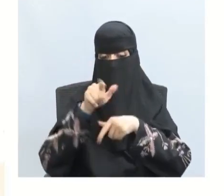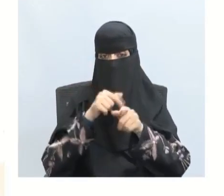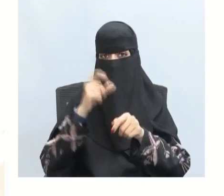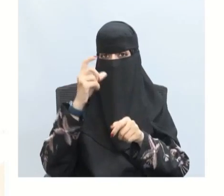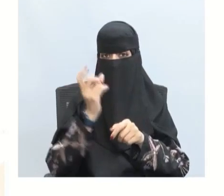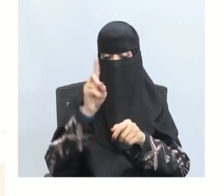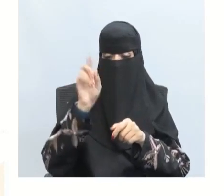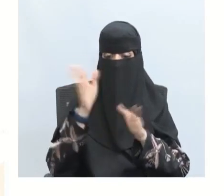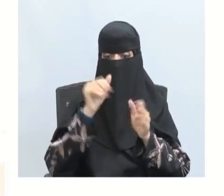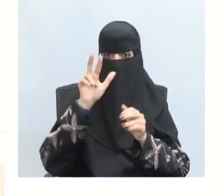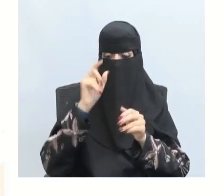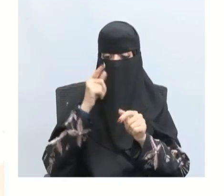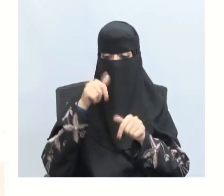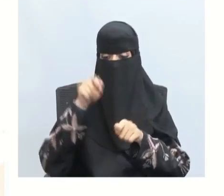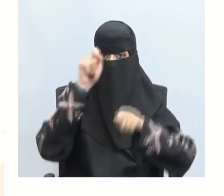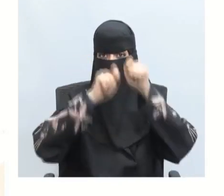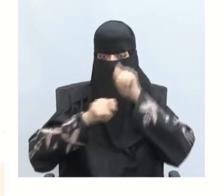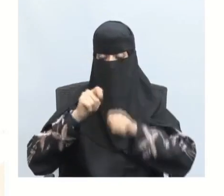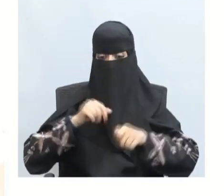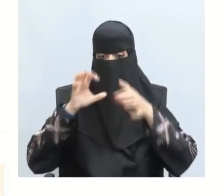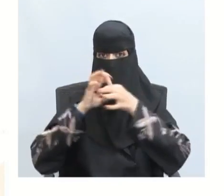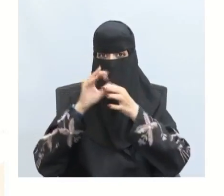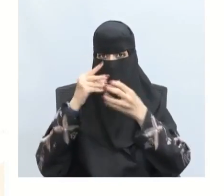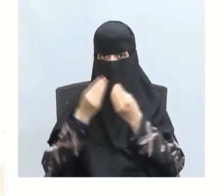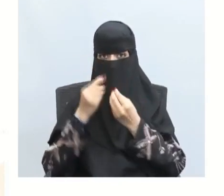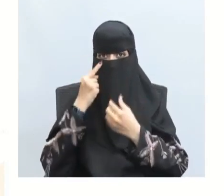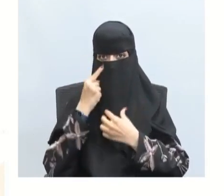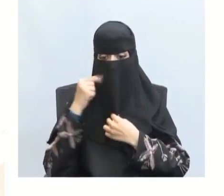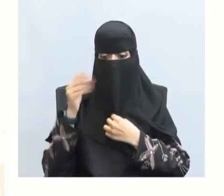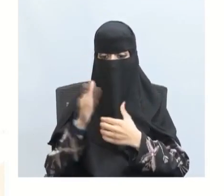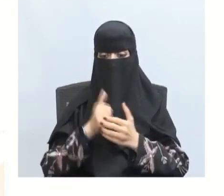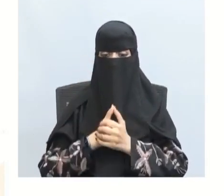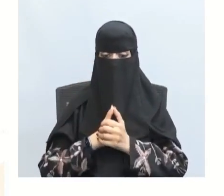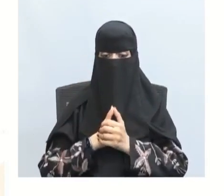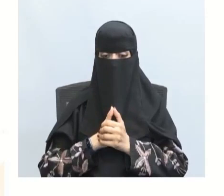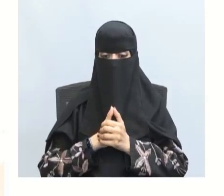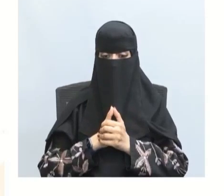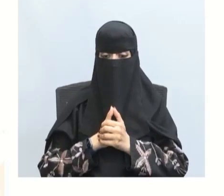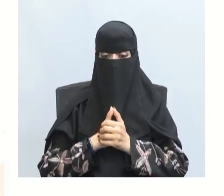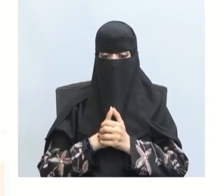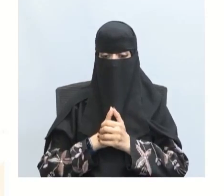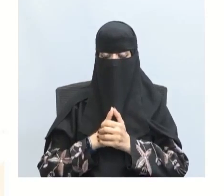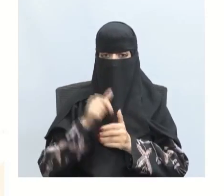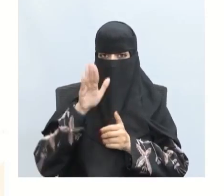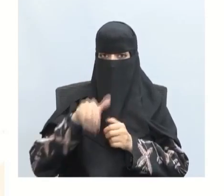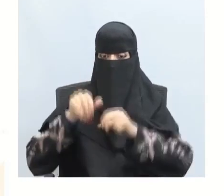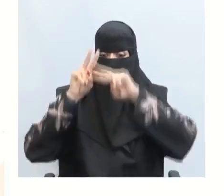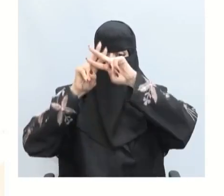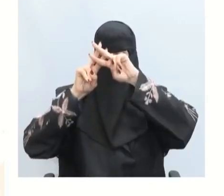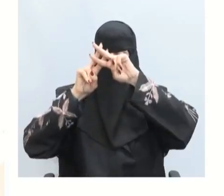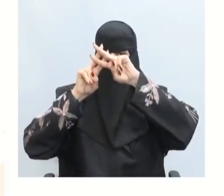التبانه في عمليه الربط مع الحياه عزيزي الطالب عزيزتي الطالبه تعد